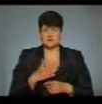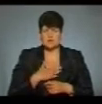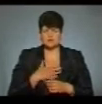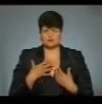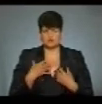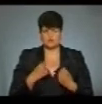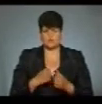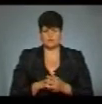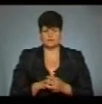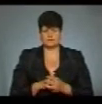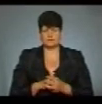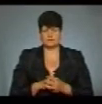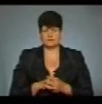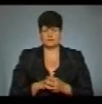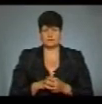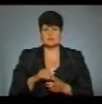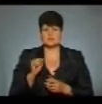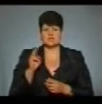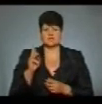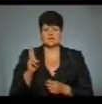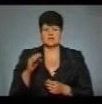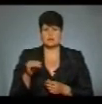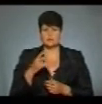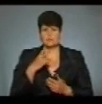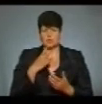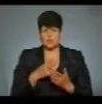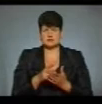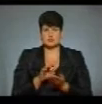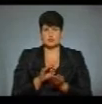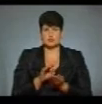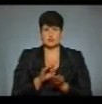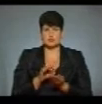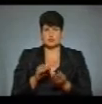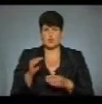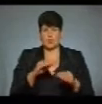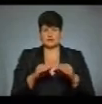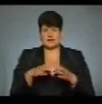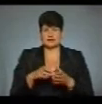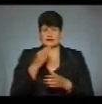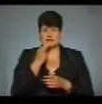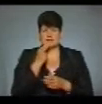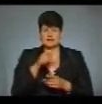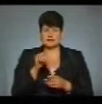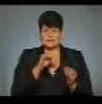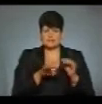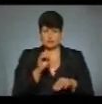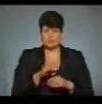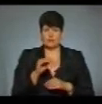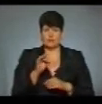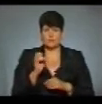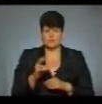здоров'ю. Андрій Шкільний показує контейнер для їжі, який щодня бере з собою на роботу, кладе туди фрукти,